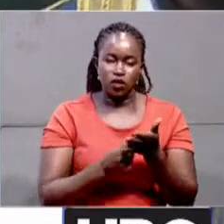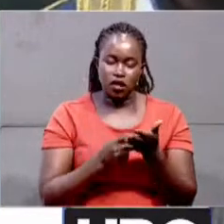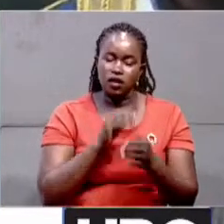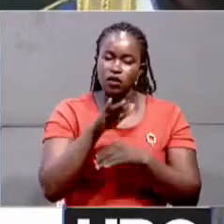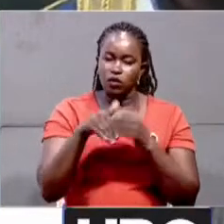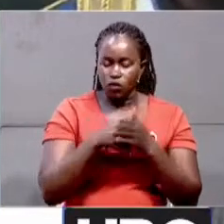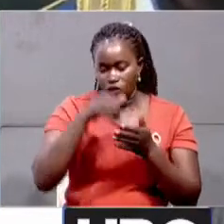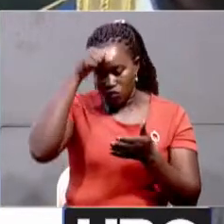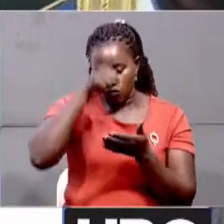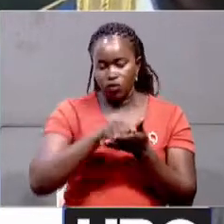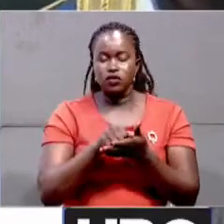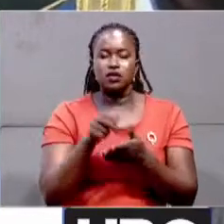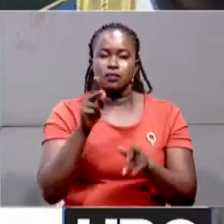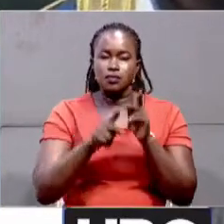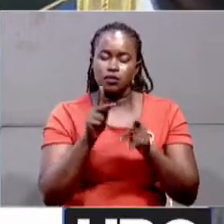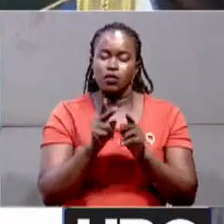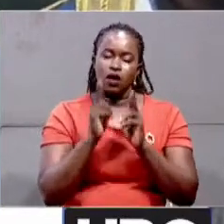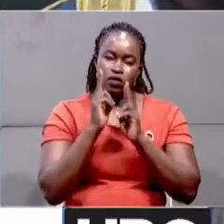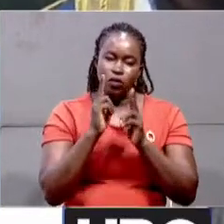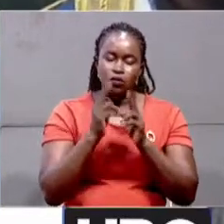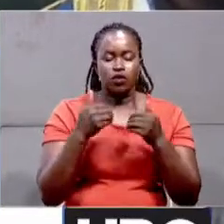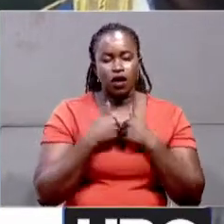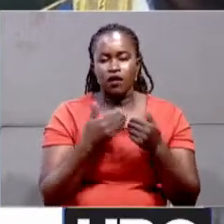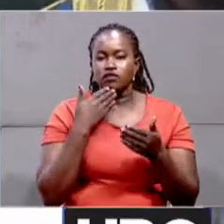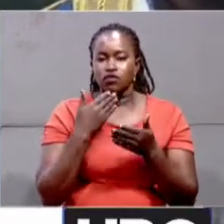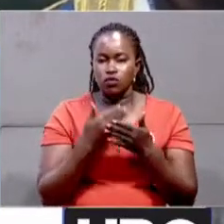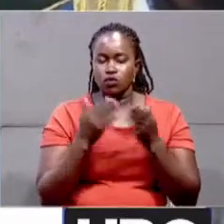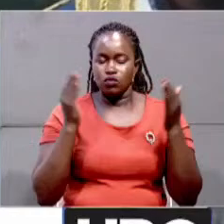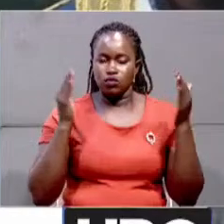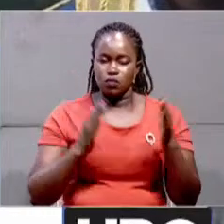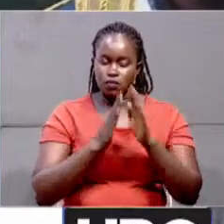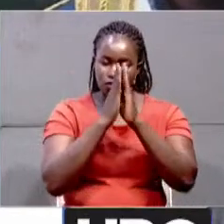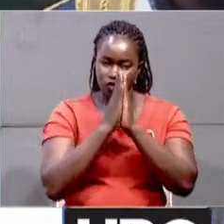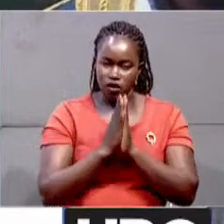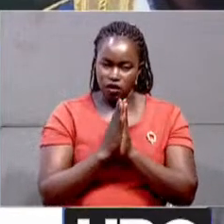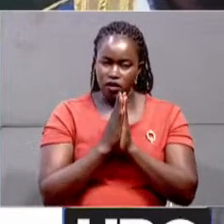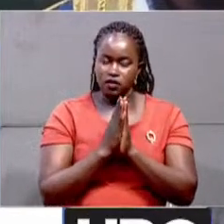mwenna mbagaliza okusala Eid al Fitr Enunji